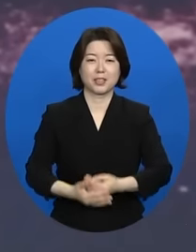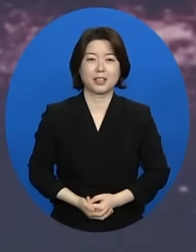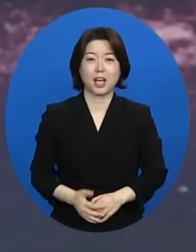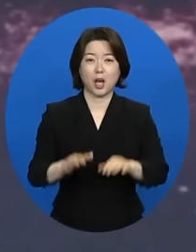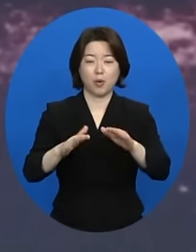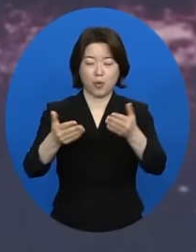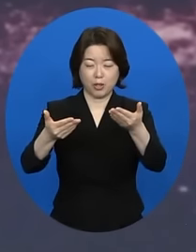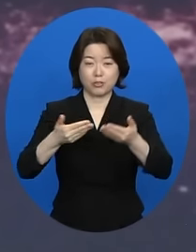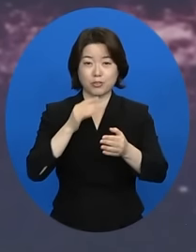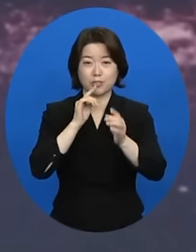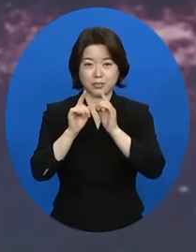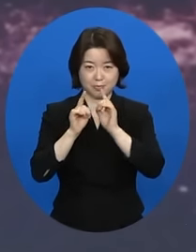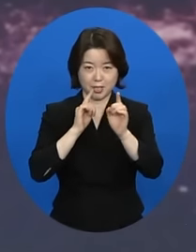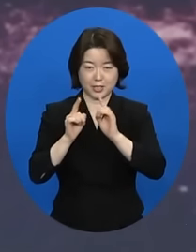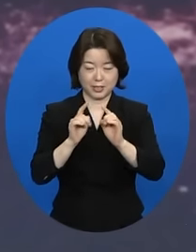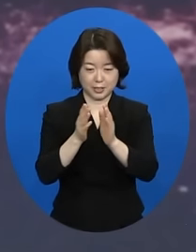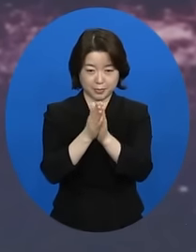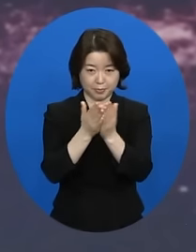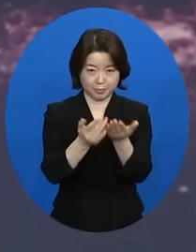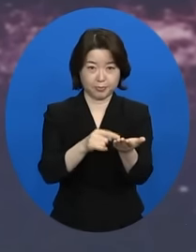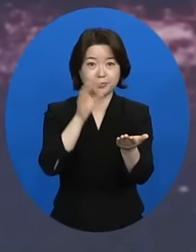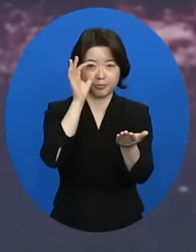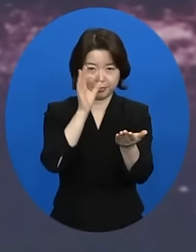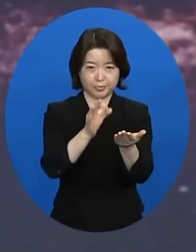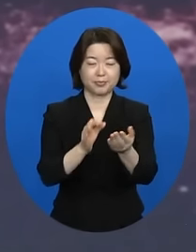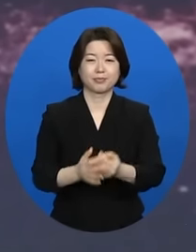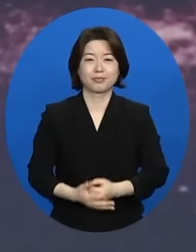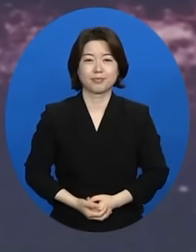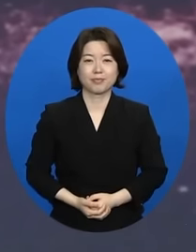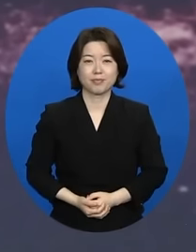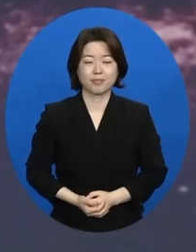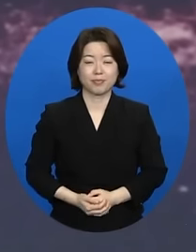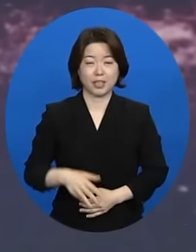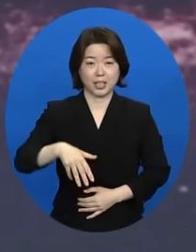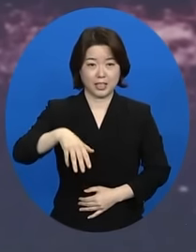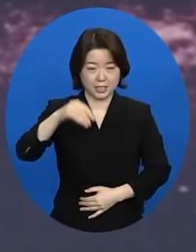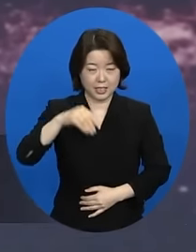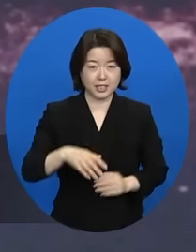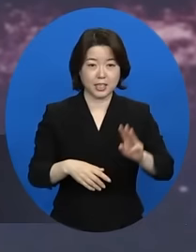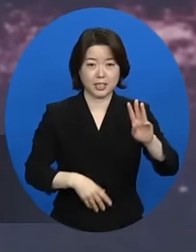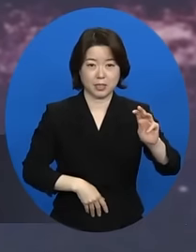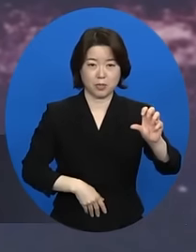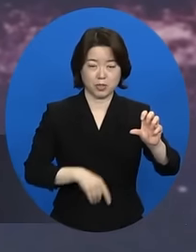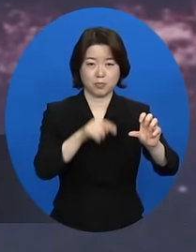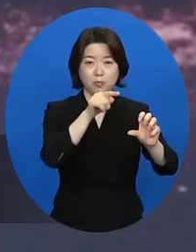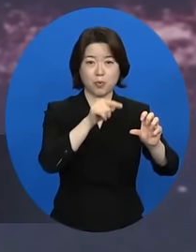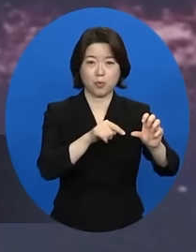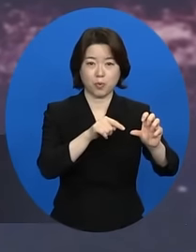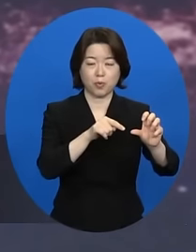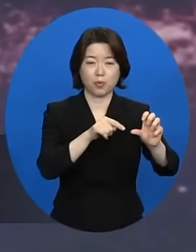오늘 주신 말씀 보도록 하겠습니다. 창세기 35장